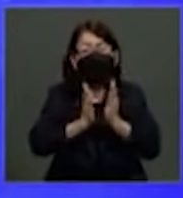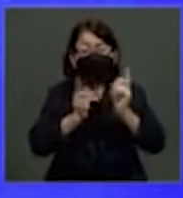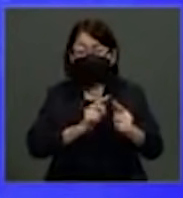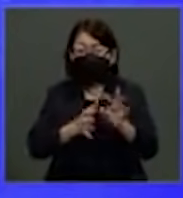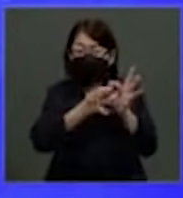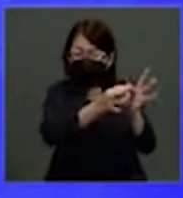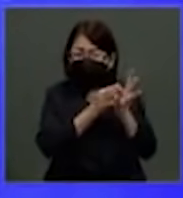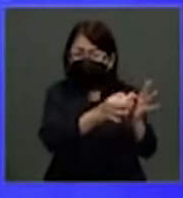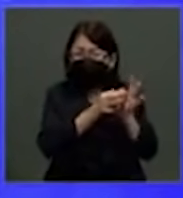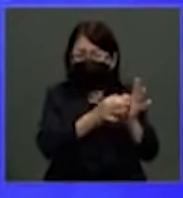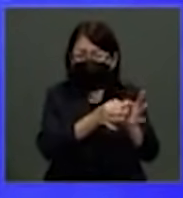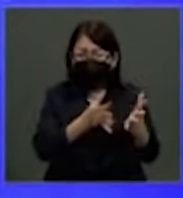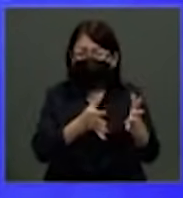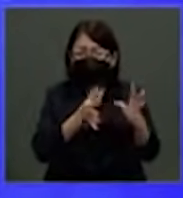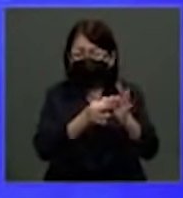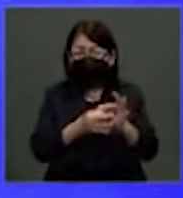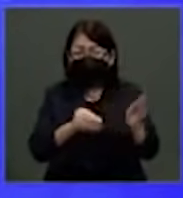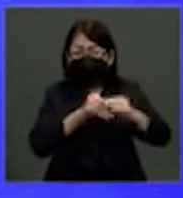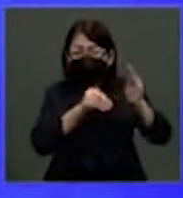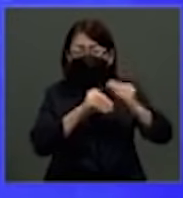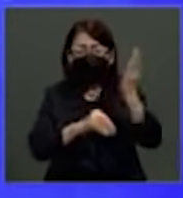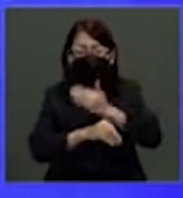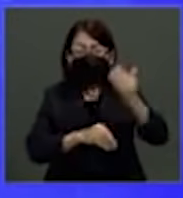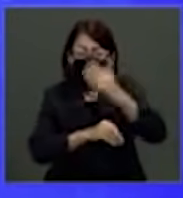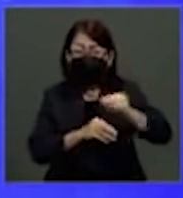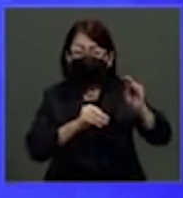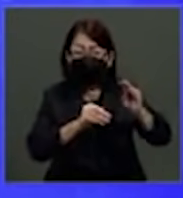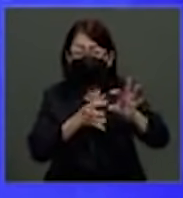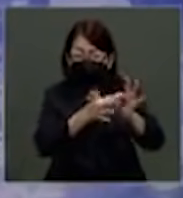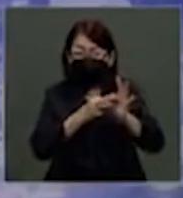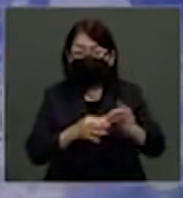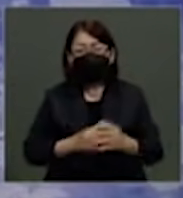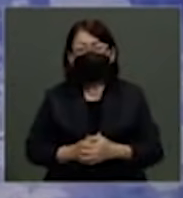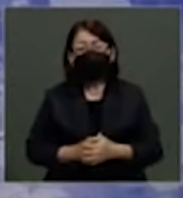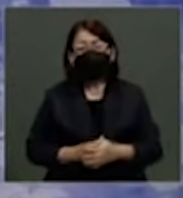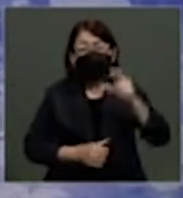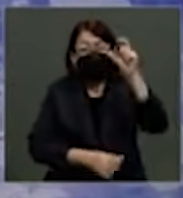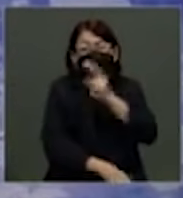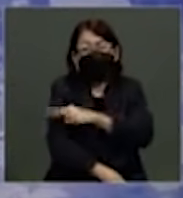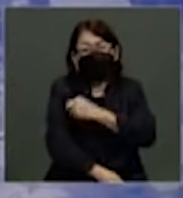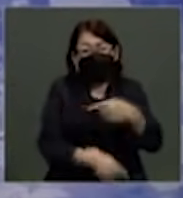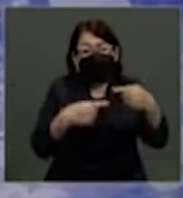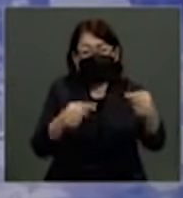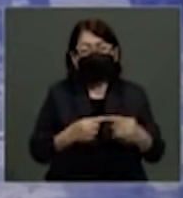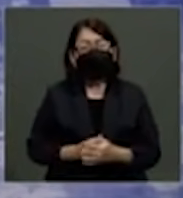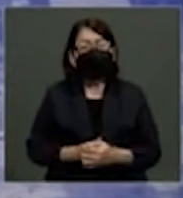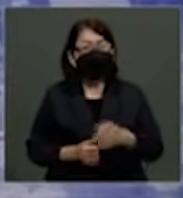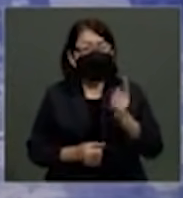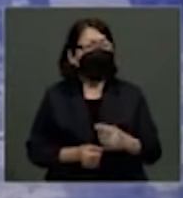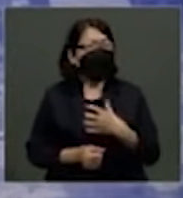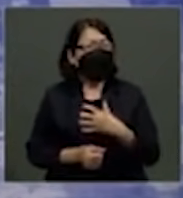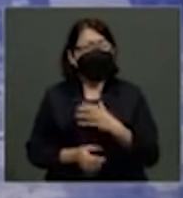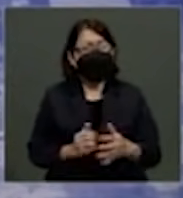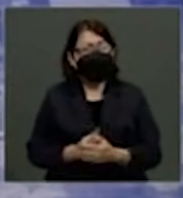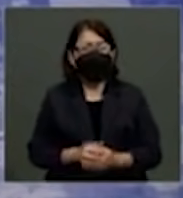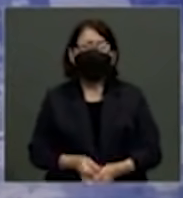ามซึ่งเขาทำหน้าที่อย่างเช่นฉีดบริเวณใบหน้าต่างๆเหล่านี้ค่ะเกี่ยวหรือว่าเข้าข่ายเป็นสถาบันเสริมความงามสถานเส